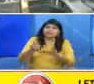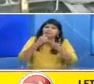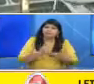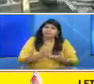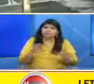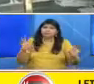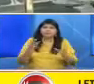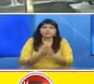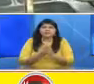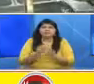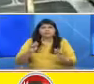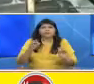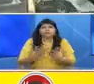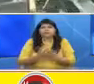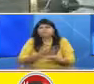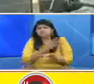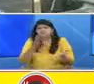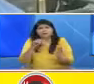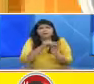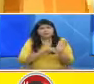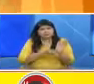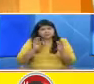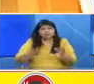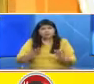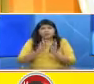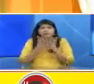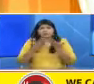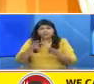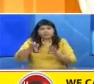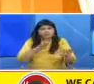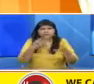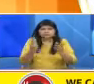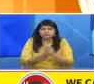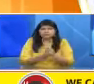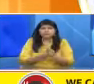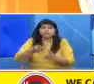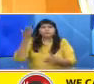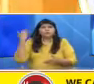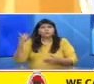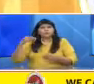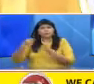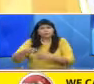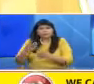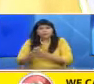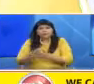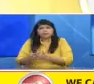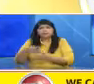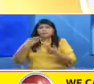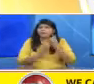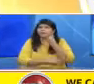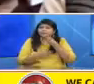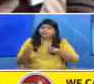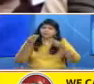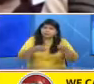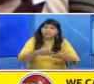साथ मिल करके करेंगे। बहुत कुछ कर सकते हैं। किताबें इकट्ठी करें, पुरानी, गरीबों को बांटें, ज्ञान का प्रसार